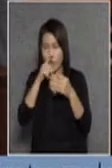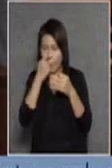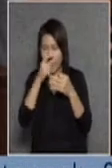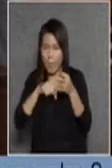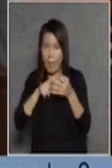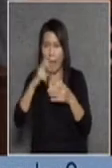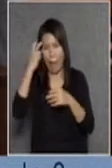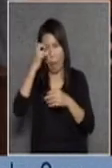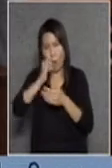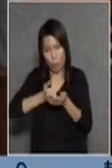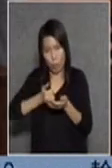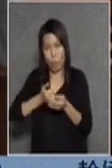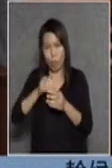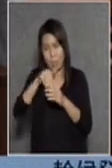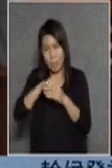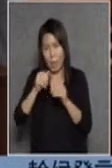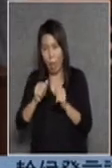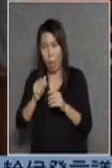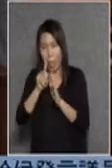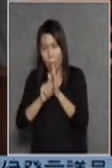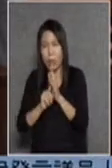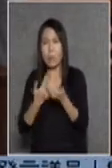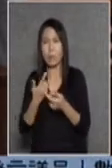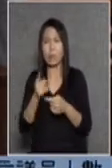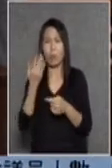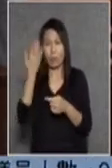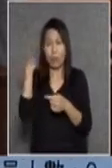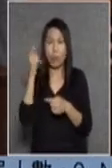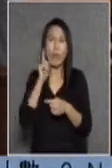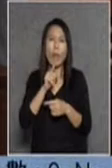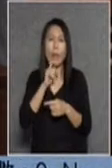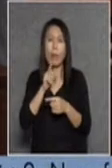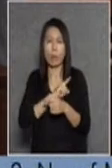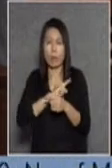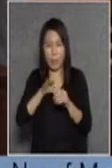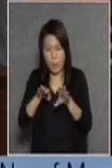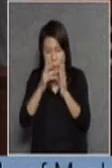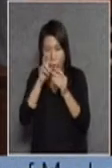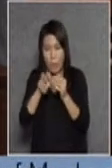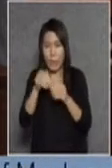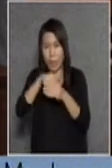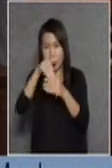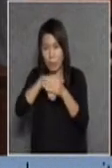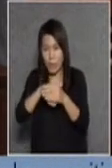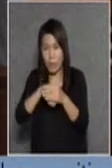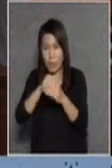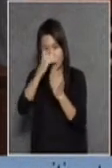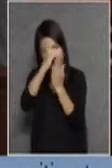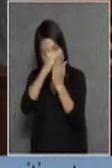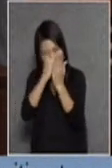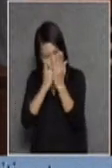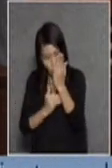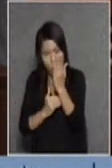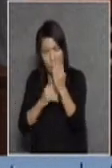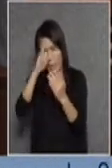唔得掂。主席，我上個禮拜我打開我自己個 portfolio， 即係我投資嘅